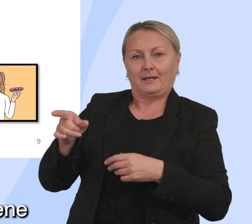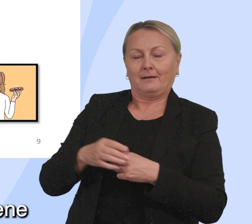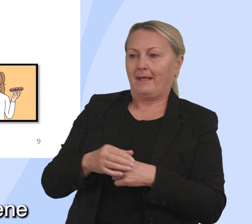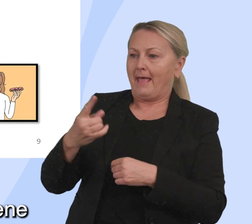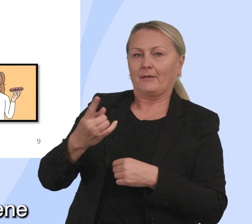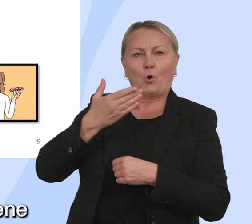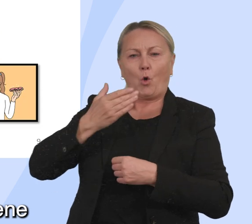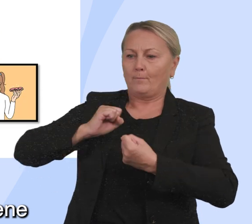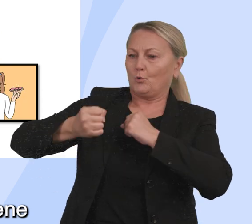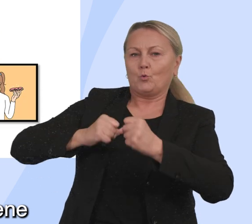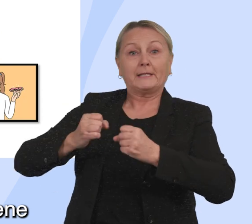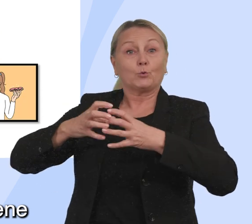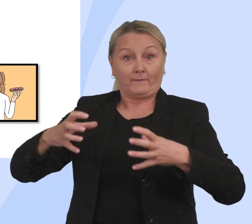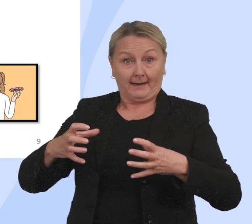motorisk